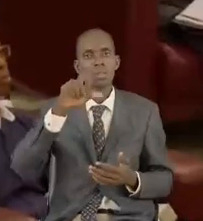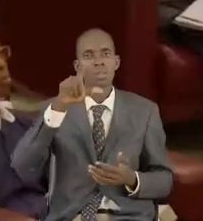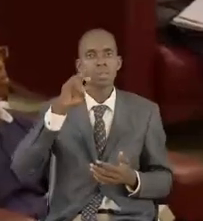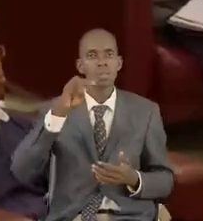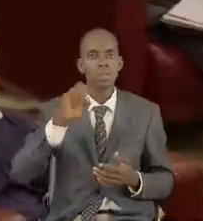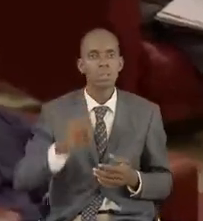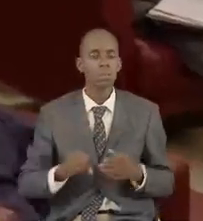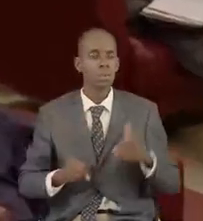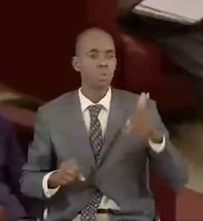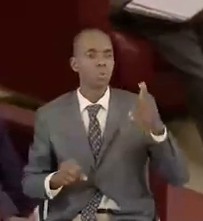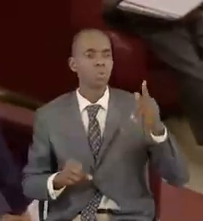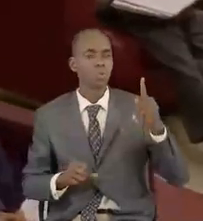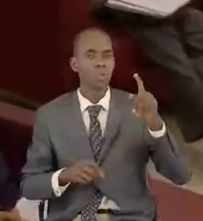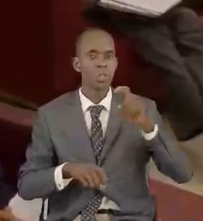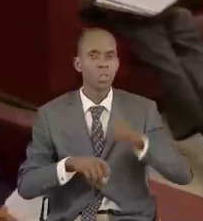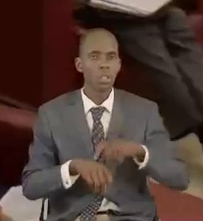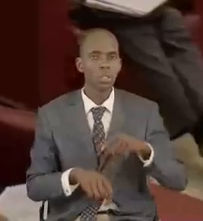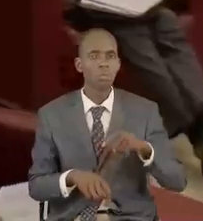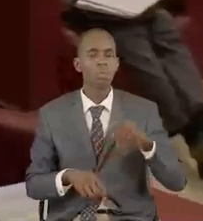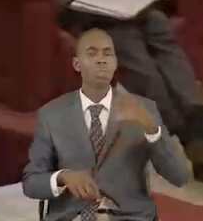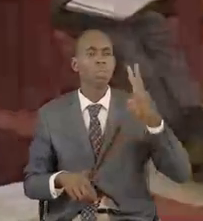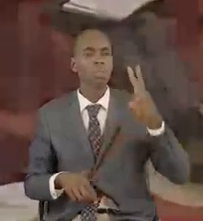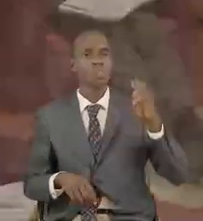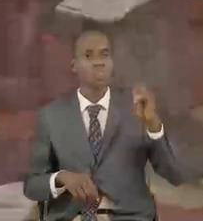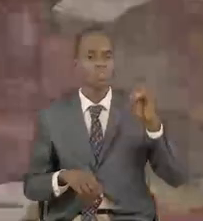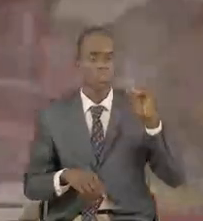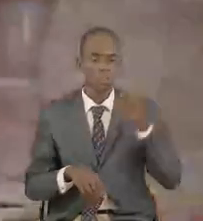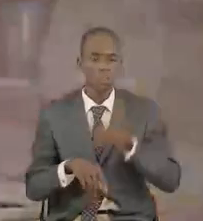21 21 x